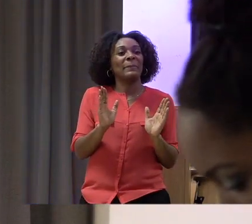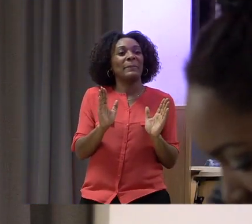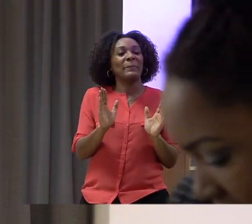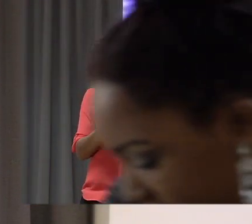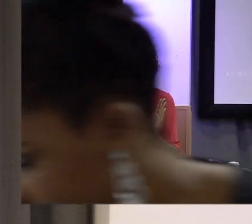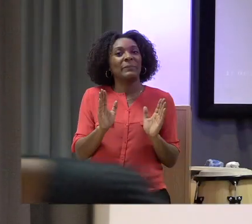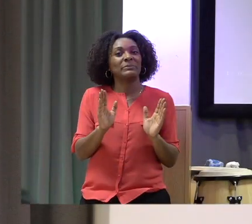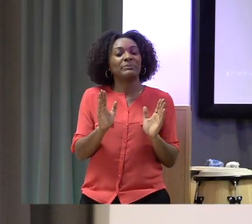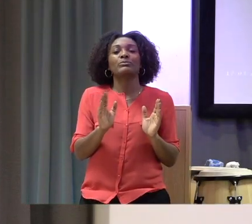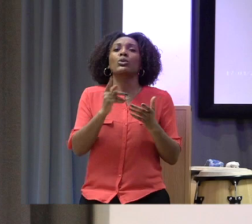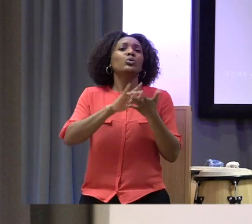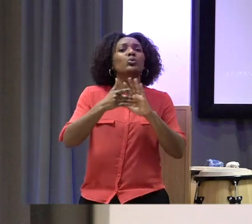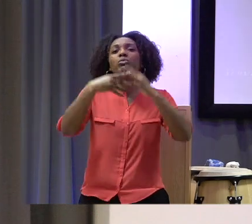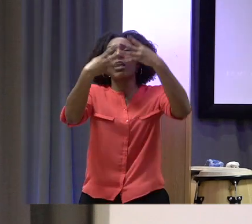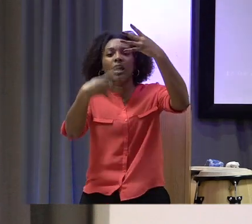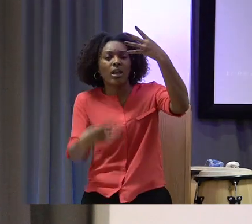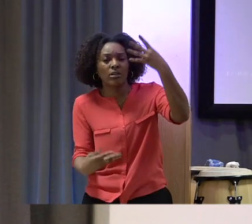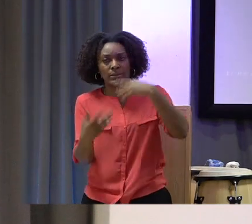ne vais pas les parcourir tous.